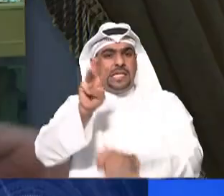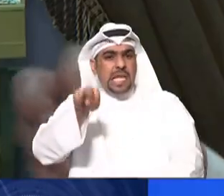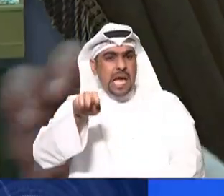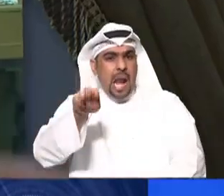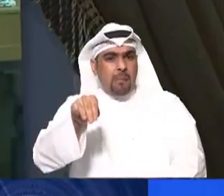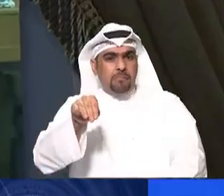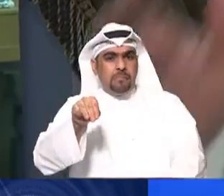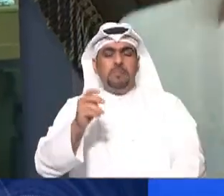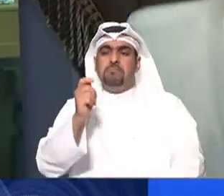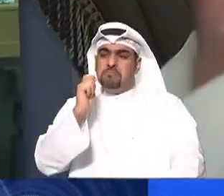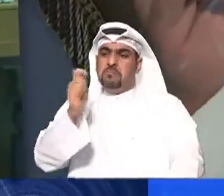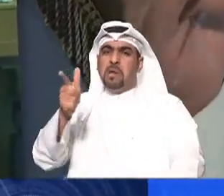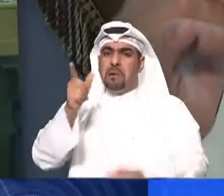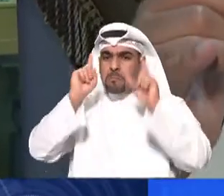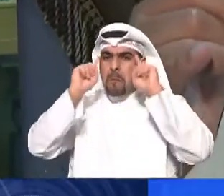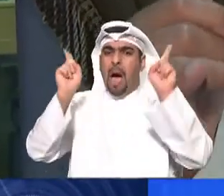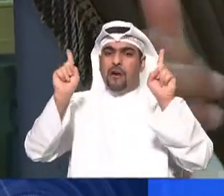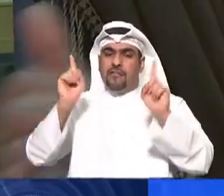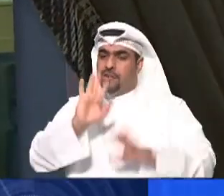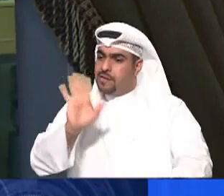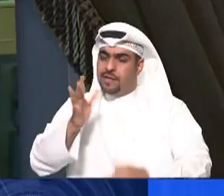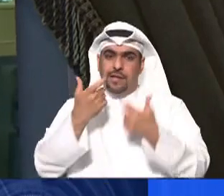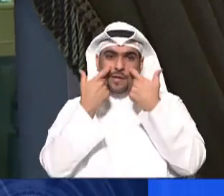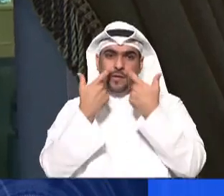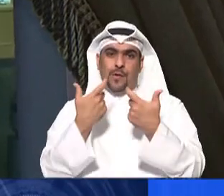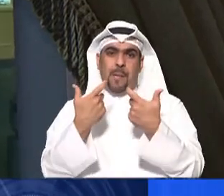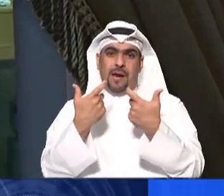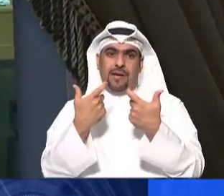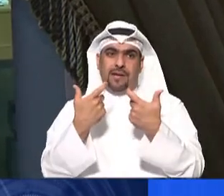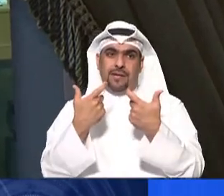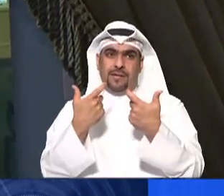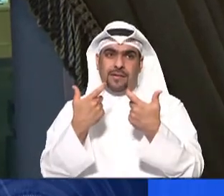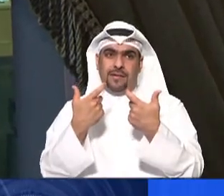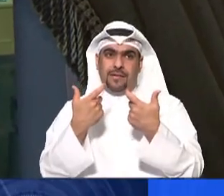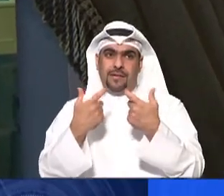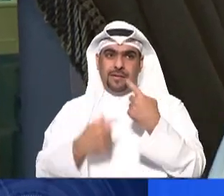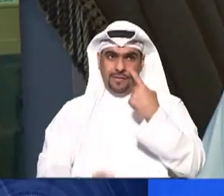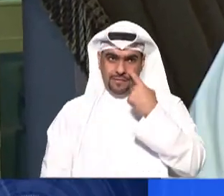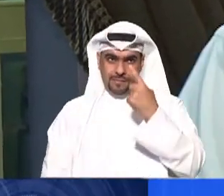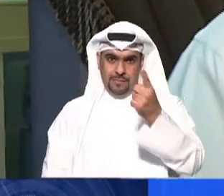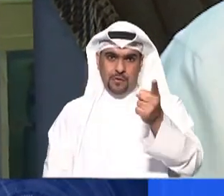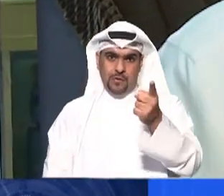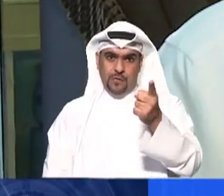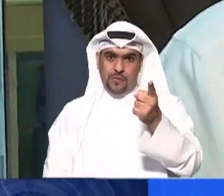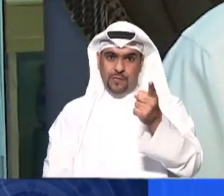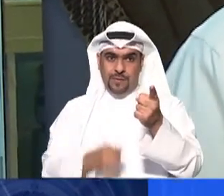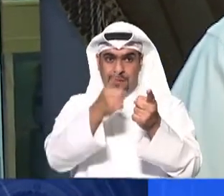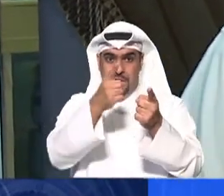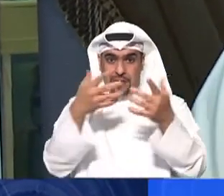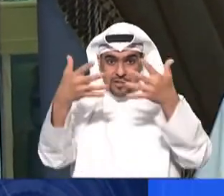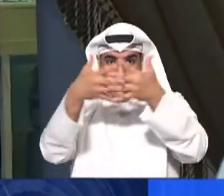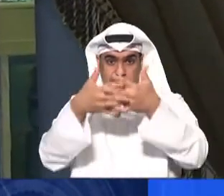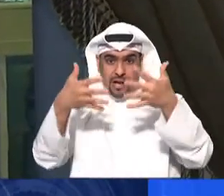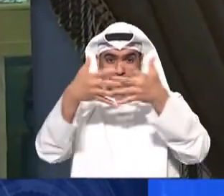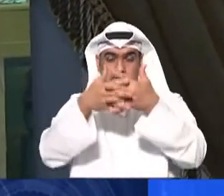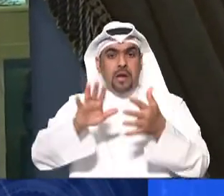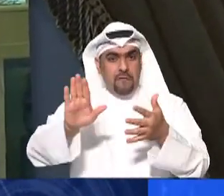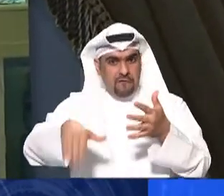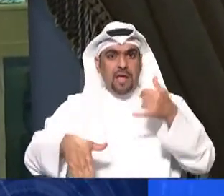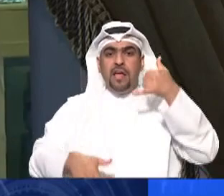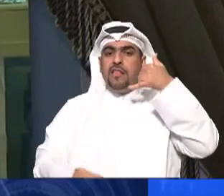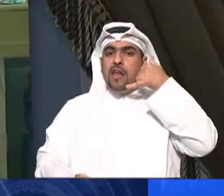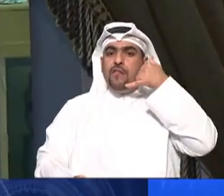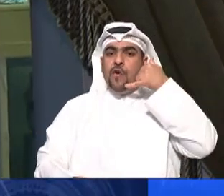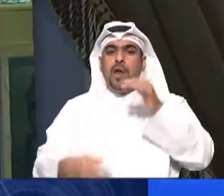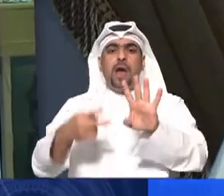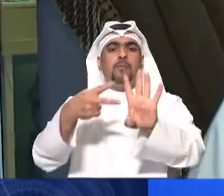في التسويق عن طريق حتى الكول سنتر، يسوي لهم مثل كول سنتر، والحمد لله تمكننا. دائما احنا فرق وزارة التجارة دائما في